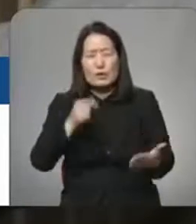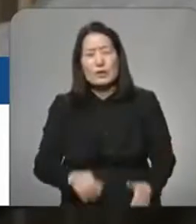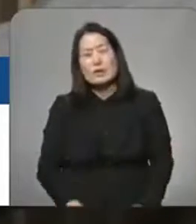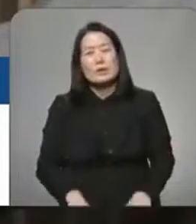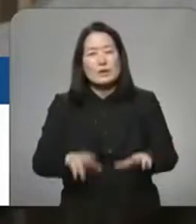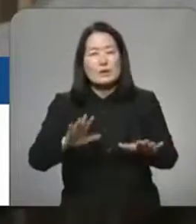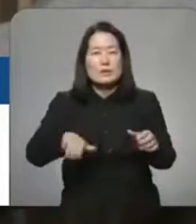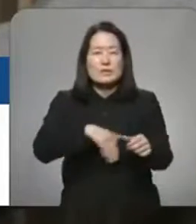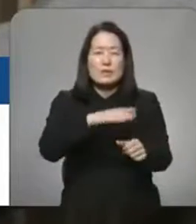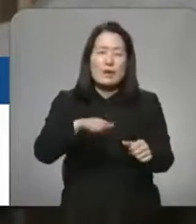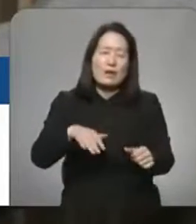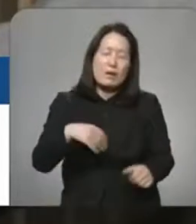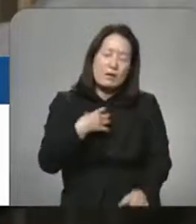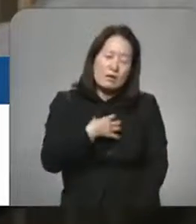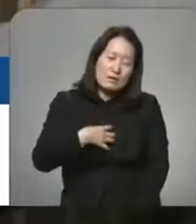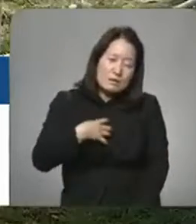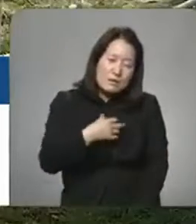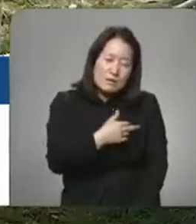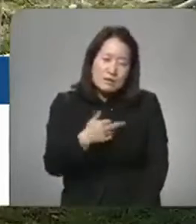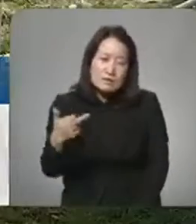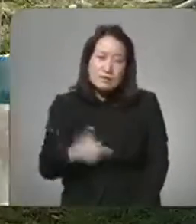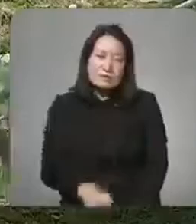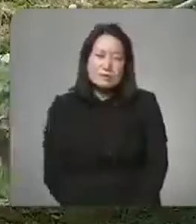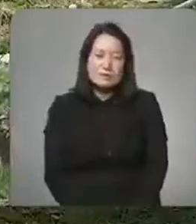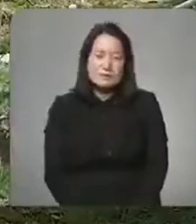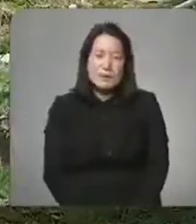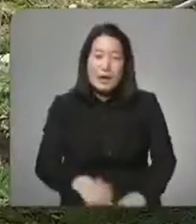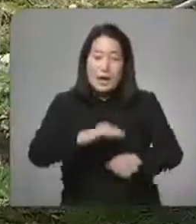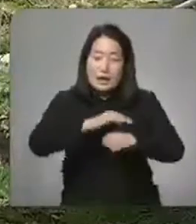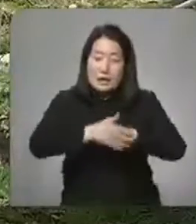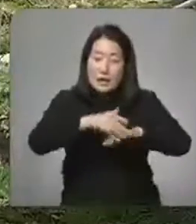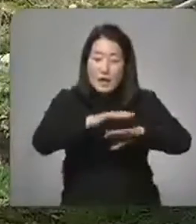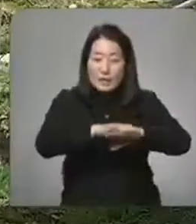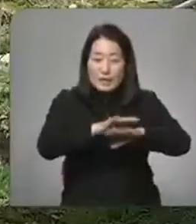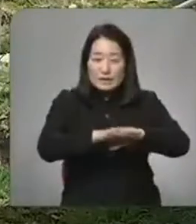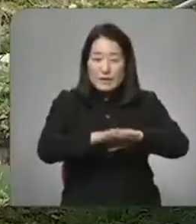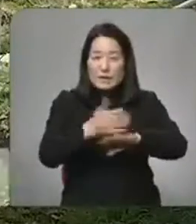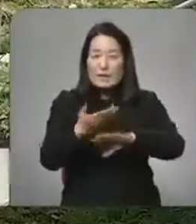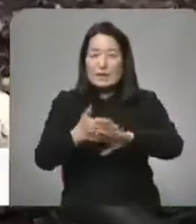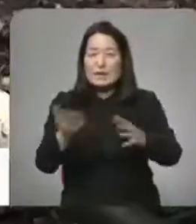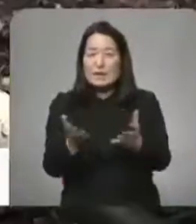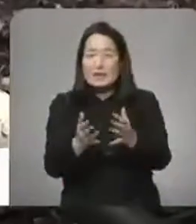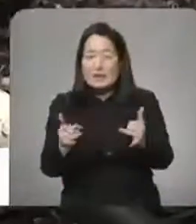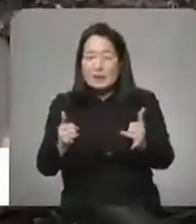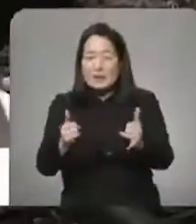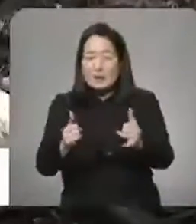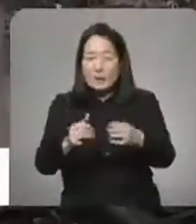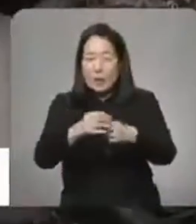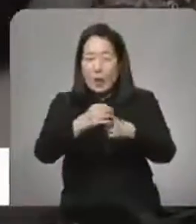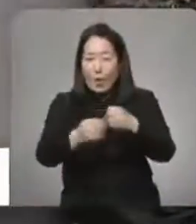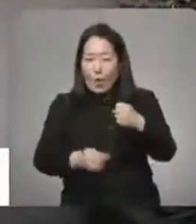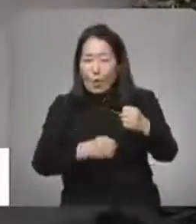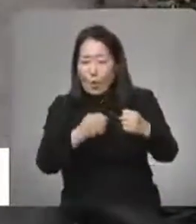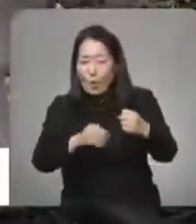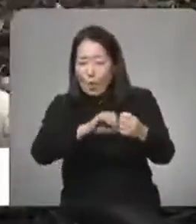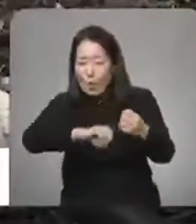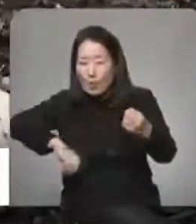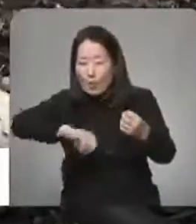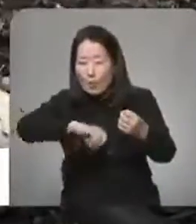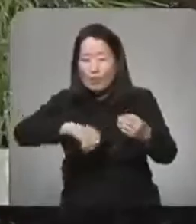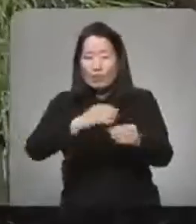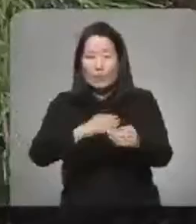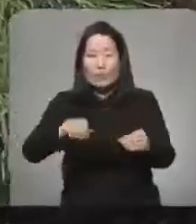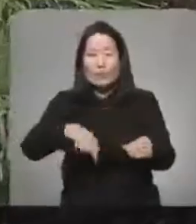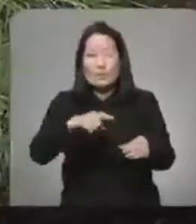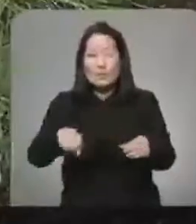그래서 어떻게 해야되 거지 지금 만감 해요 사과 밭에서 외국인 근로자들이 보온재 제거 작업을 하고 있습니다 이곳